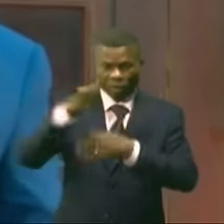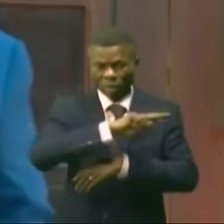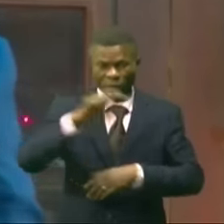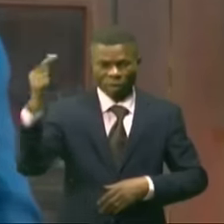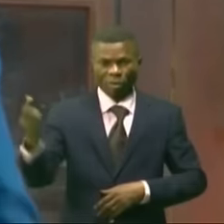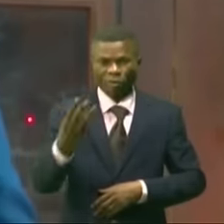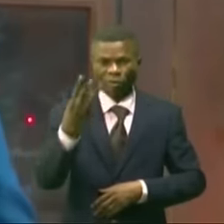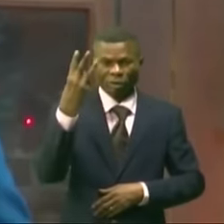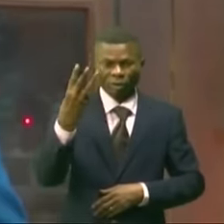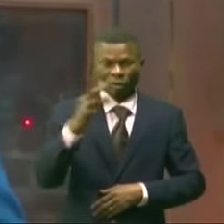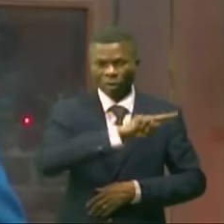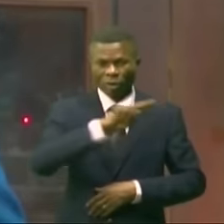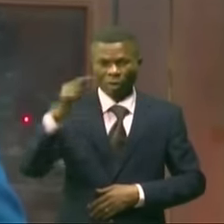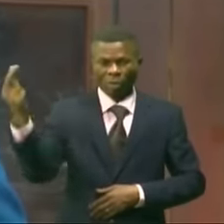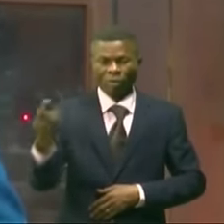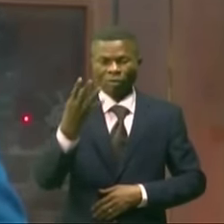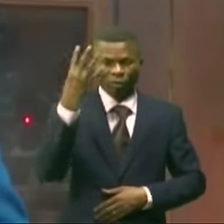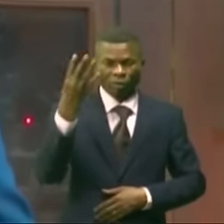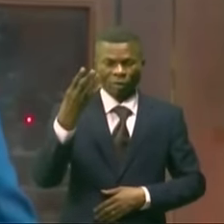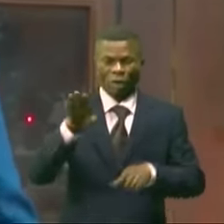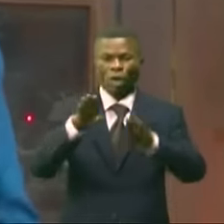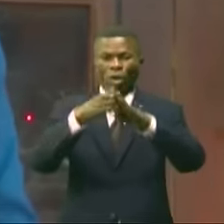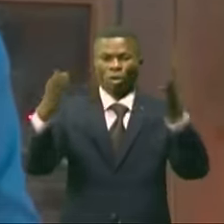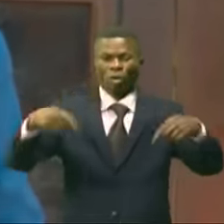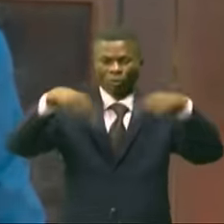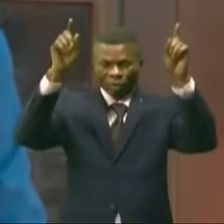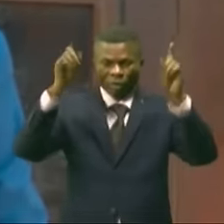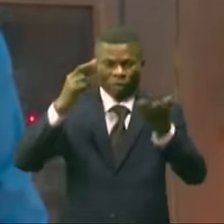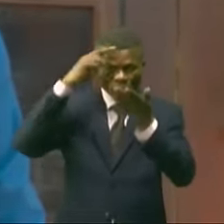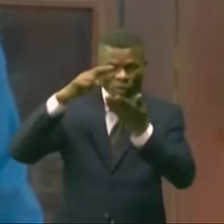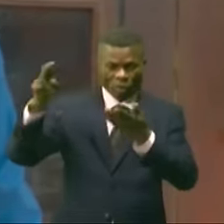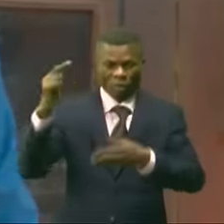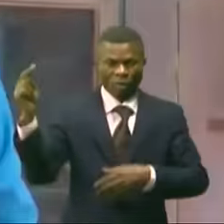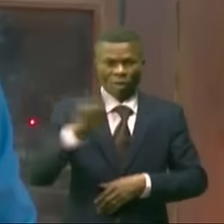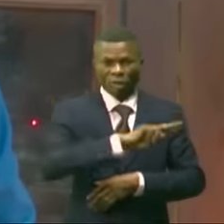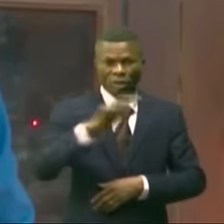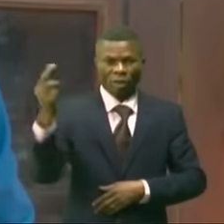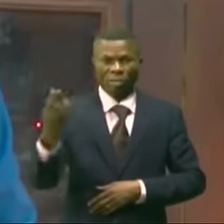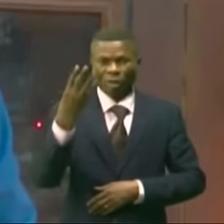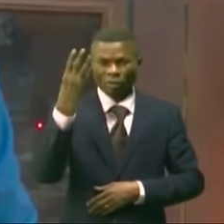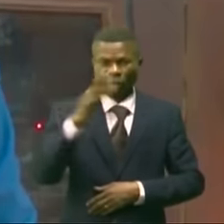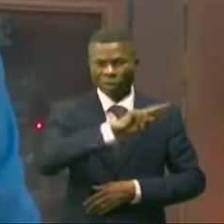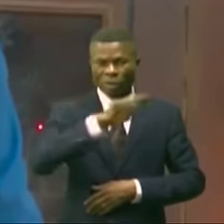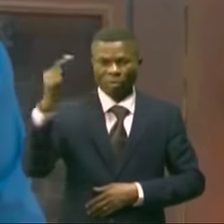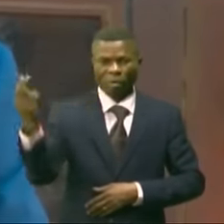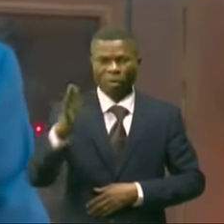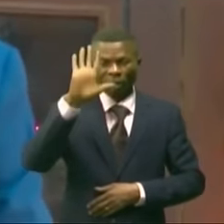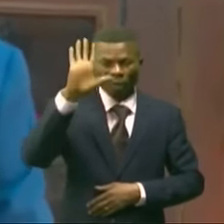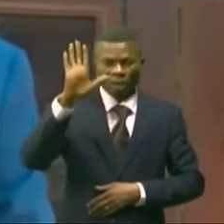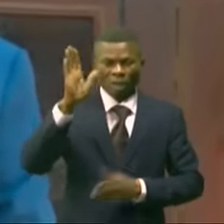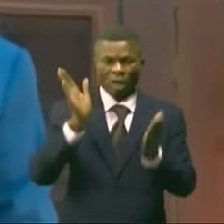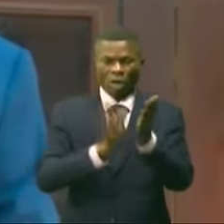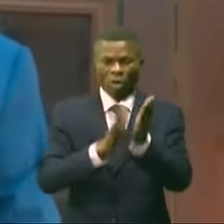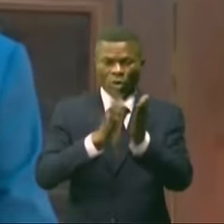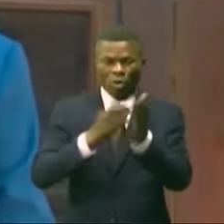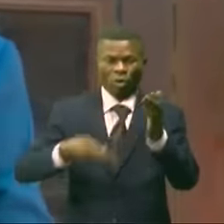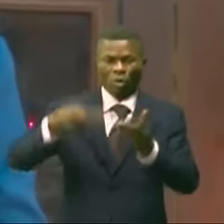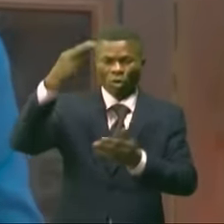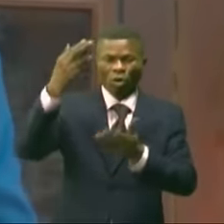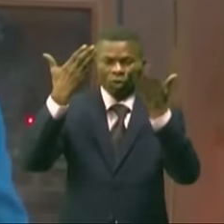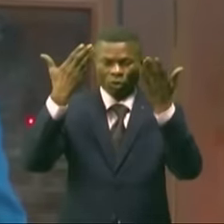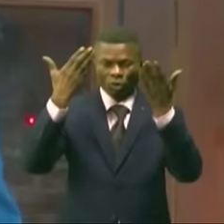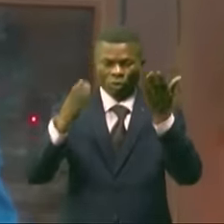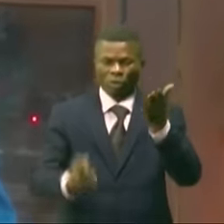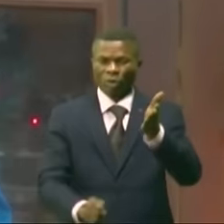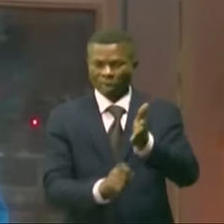2023 2024 et ouverte l'année académieque 2024-225 au collège de hautes études